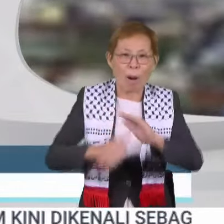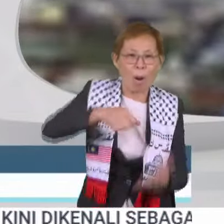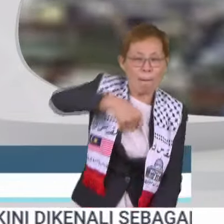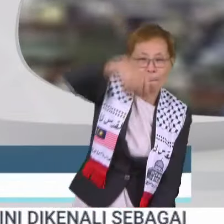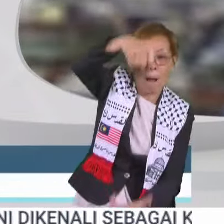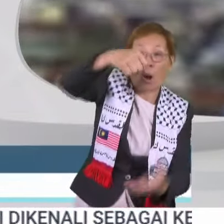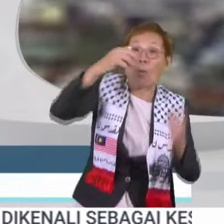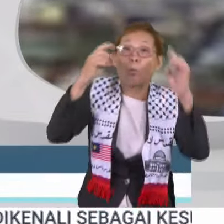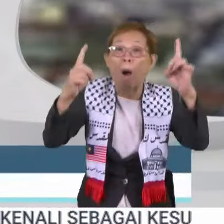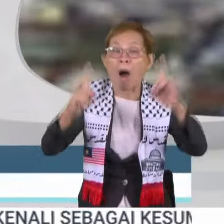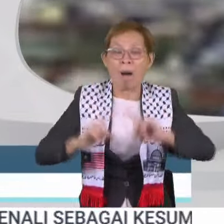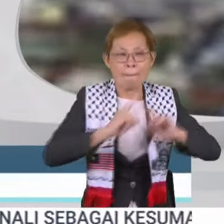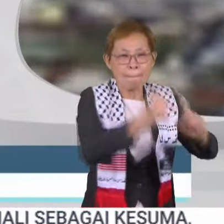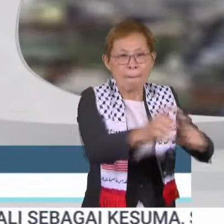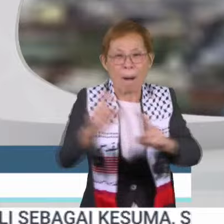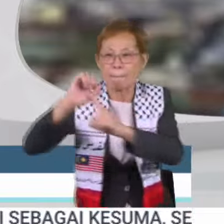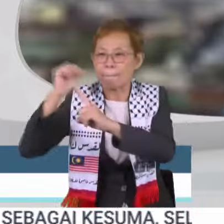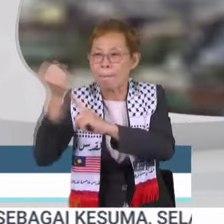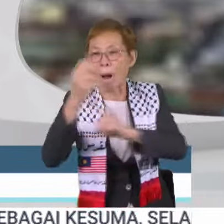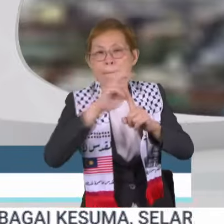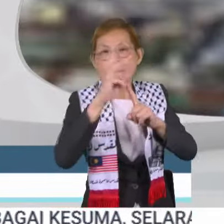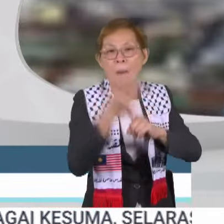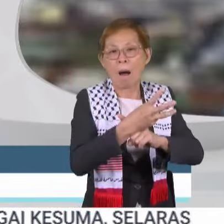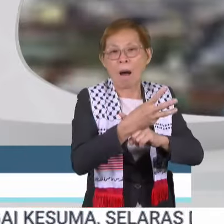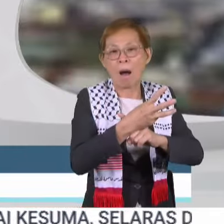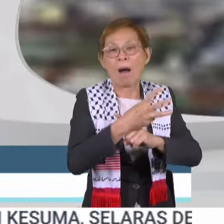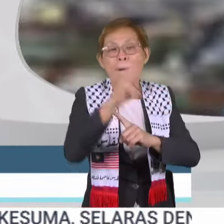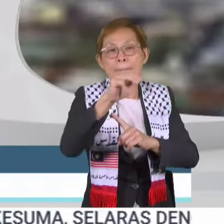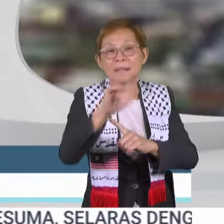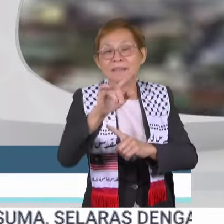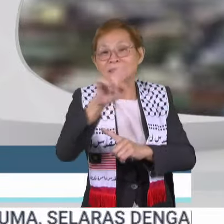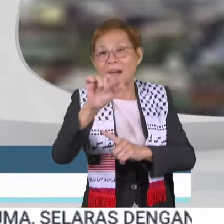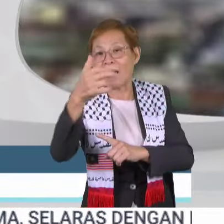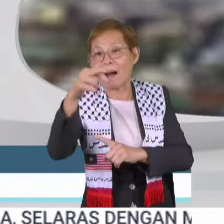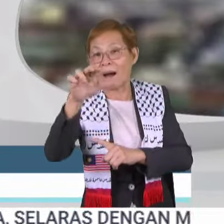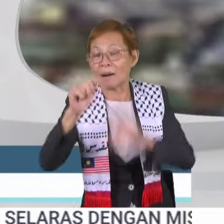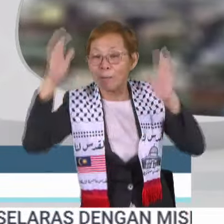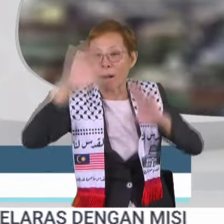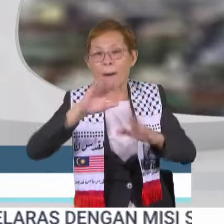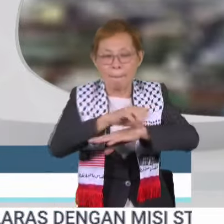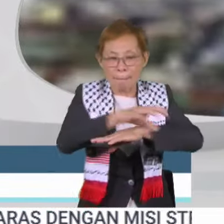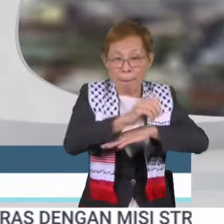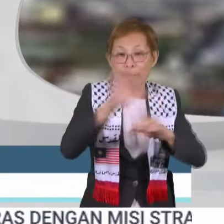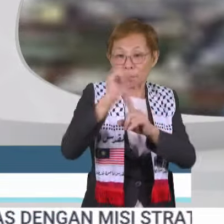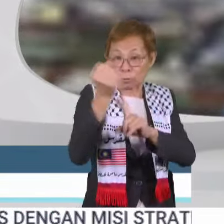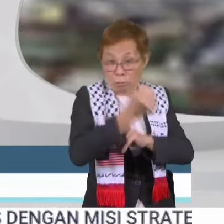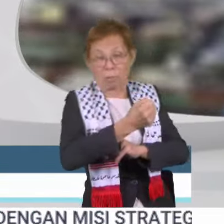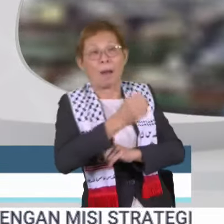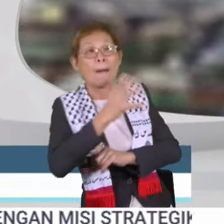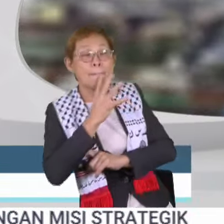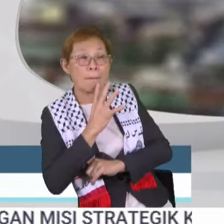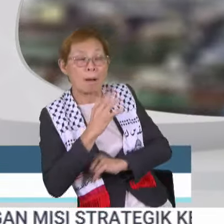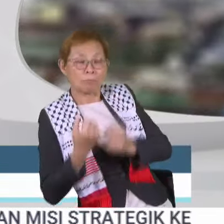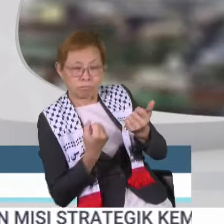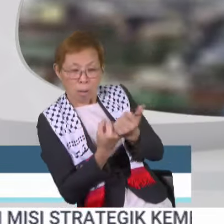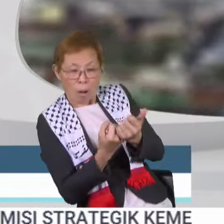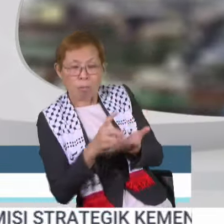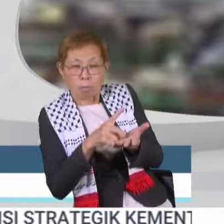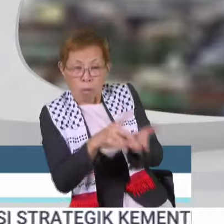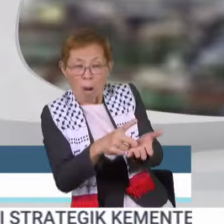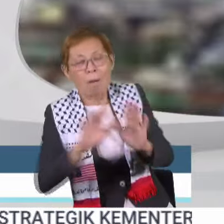pendidikan yang diberikan pertubuhan kebajikan my Zahra Malaysia penasihat pertubuhan Datuk Agil Mohamad berkata sumbangan